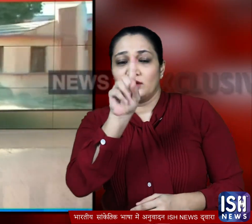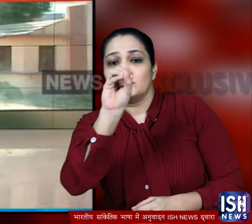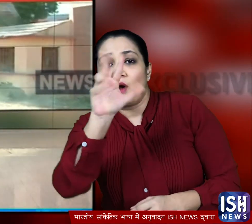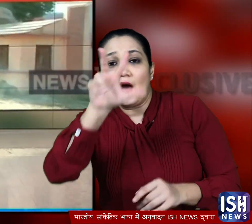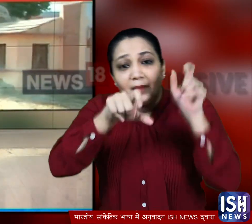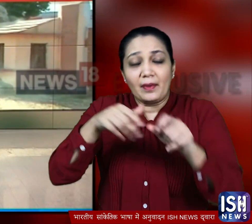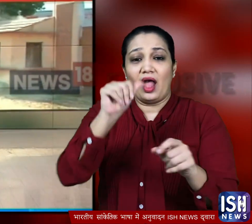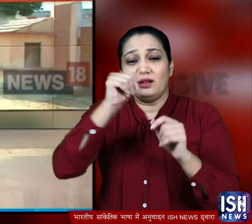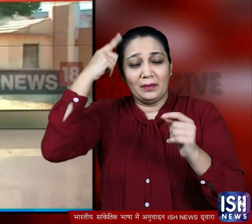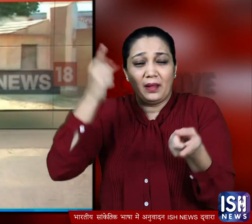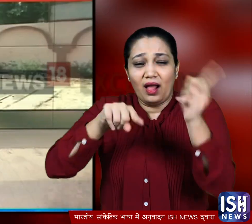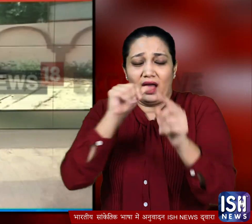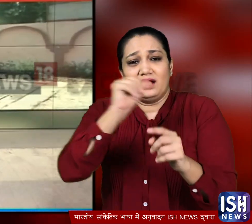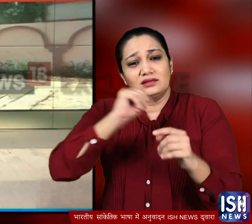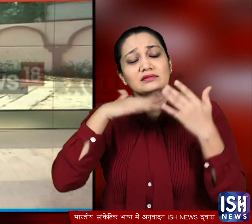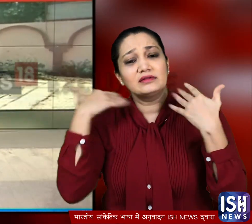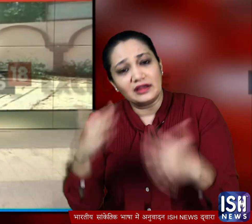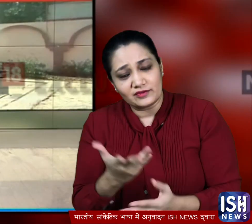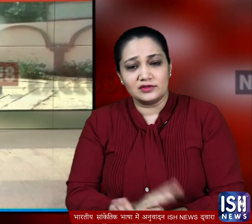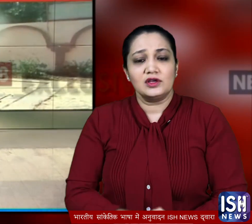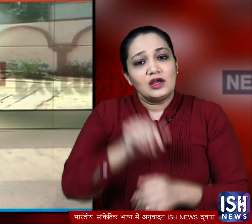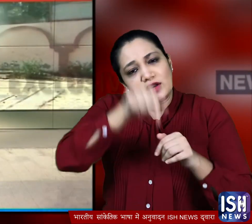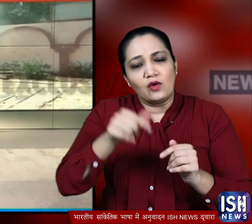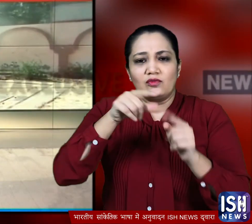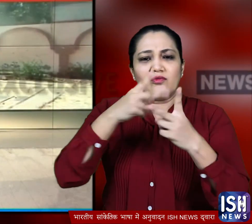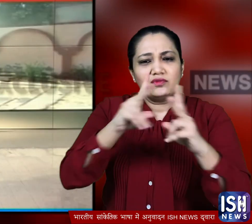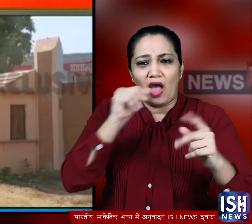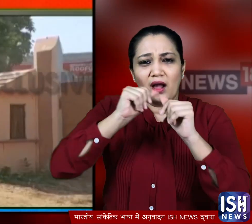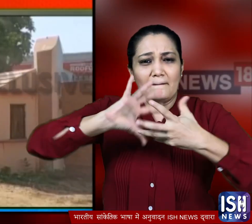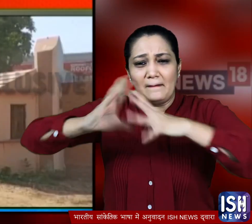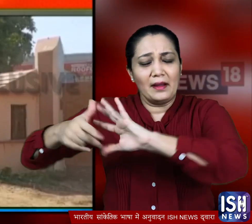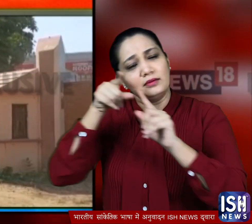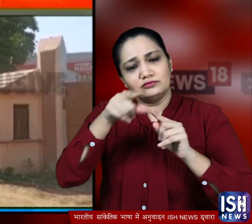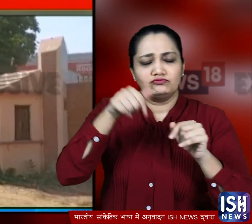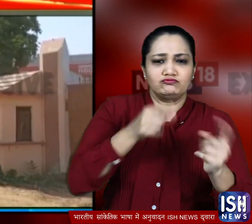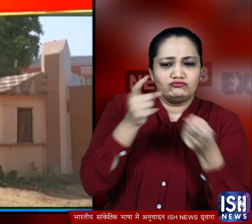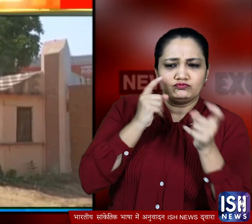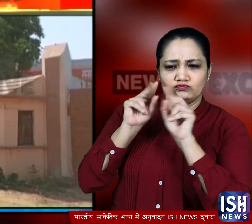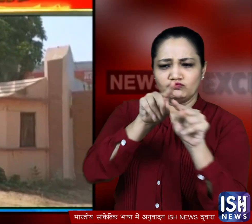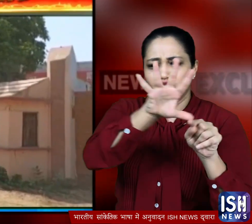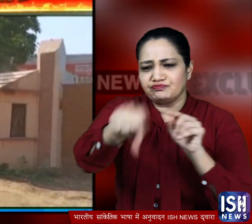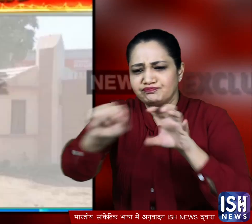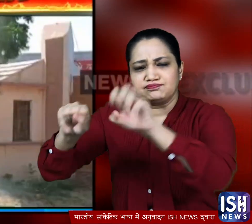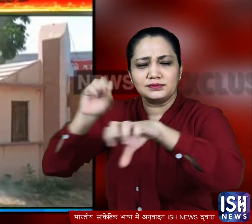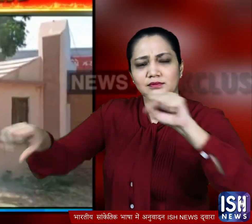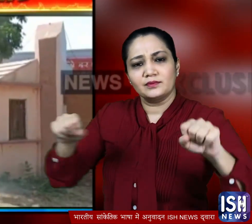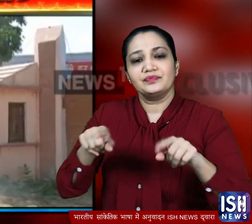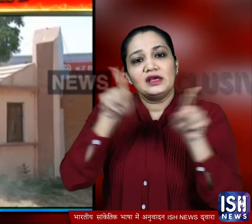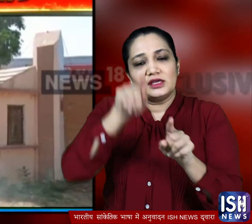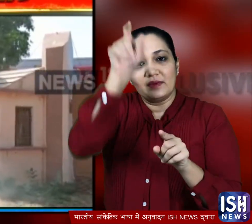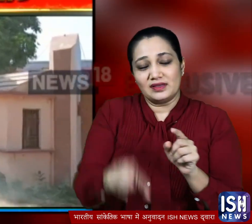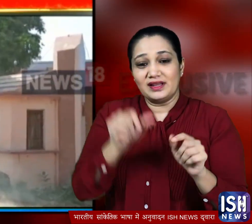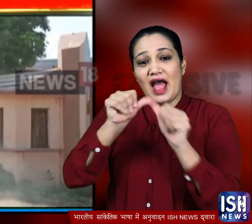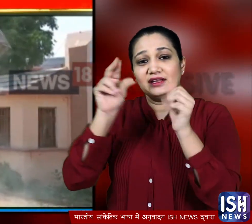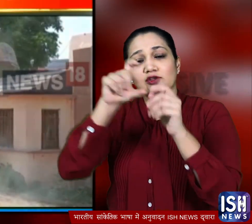की मौत हो चुकी है, जिसके बाद से ही शराब माफिया प्रशासन के निशाने पर है। और इसी कड़ी में जहरीली शराब कांड के एक आरोपी